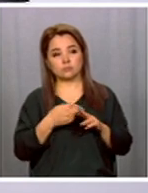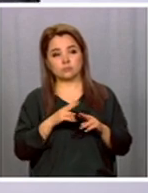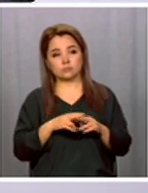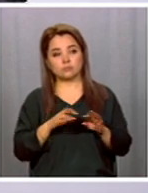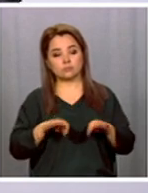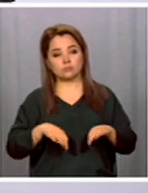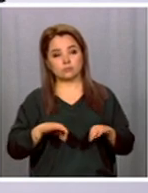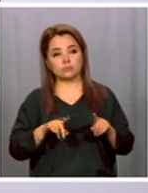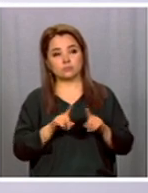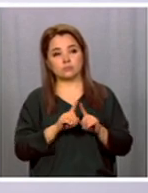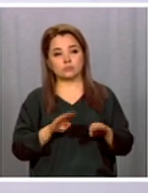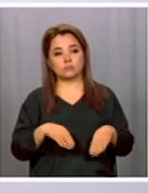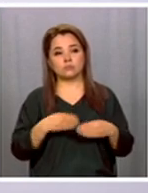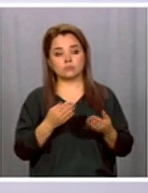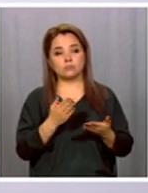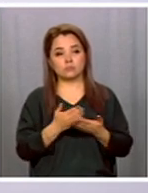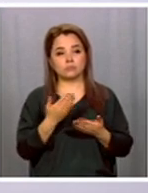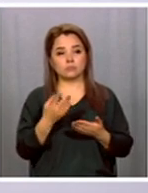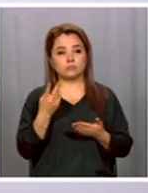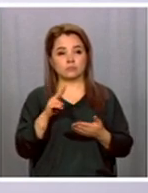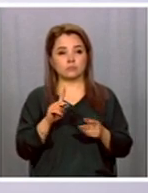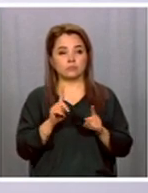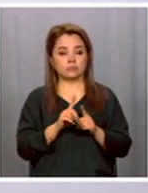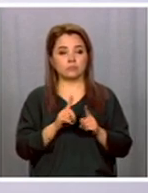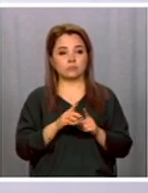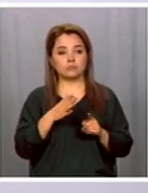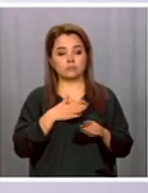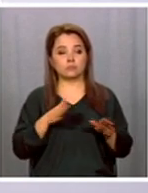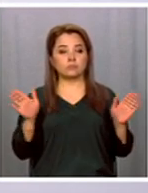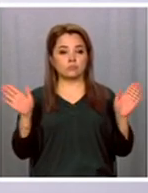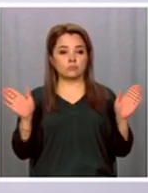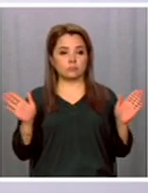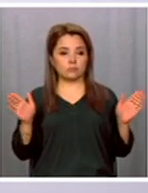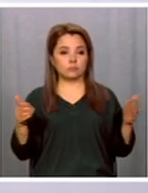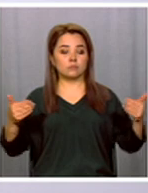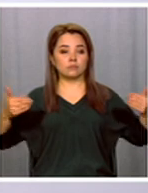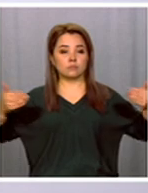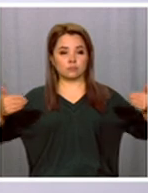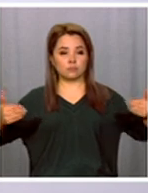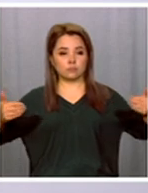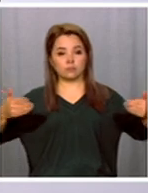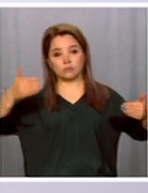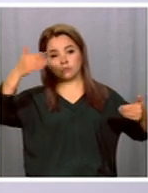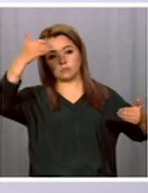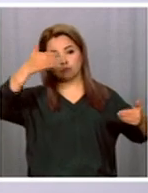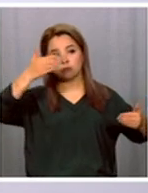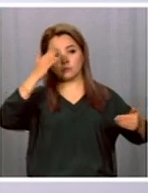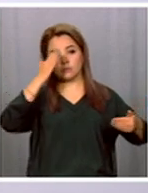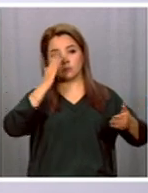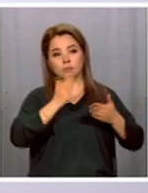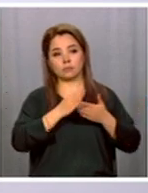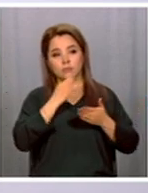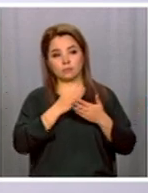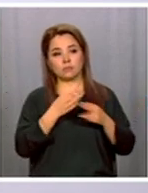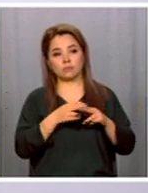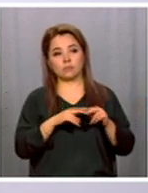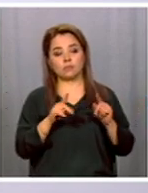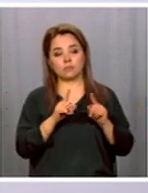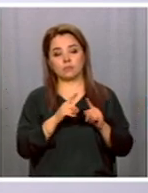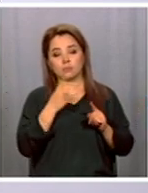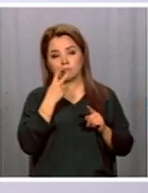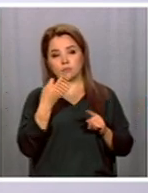автоколик берілген, автоколиктің екі жағында бізде және алдыңғы ортасында айна тұрады. Ол айналардың